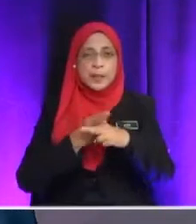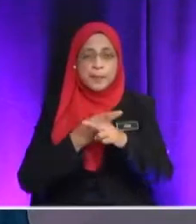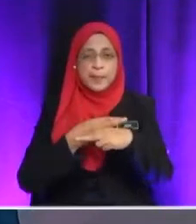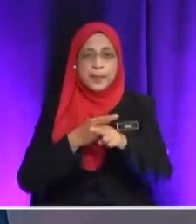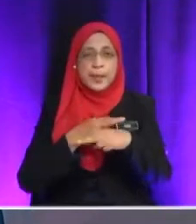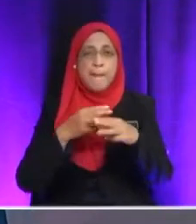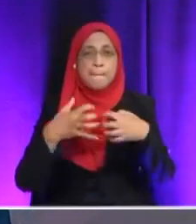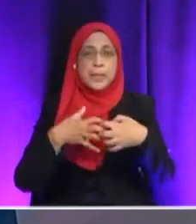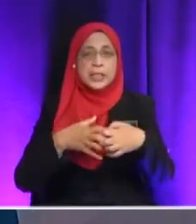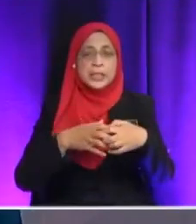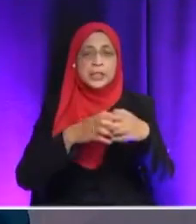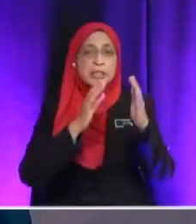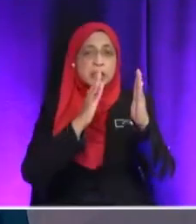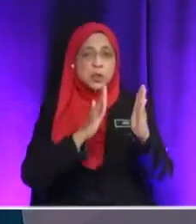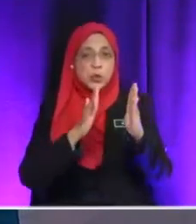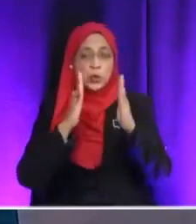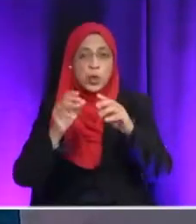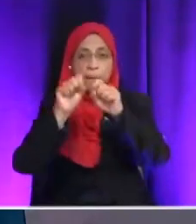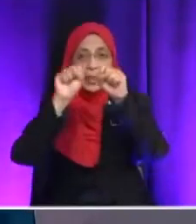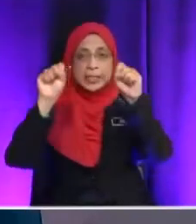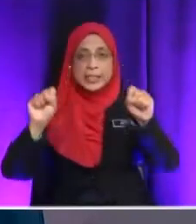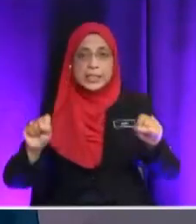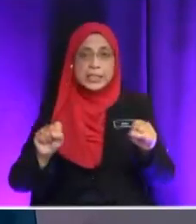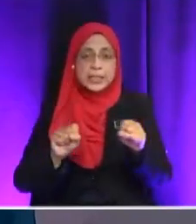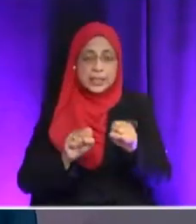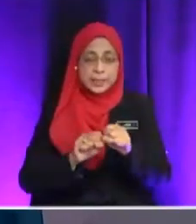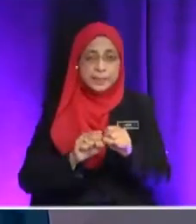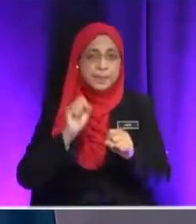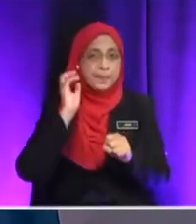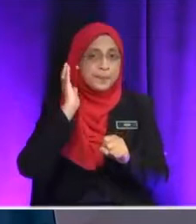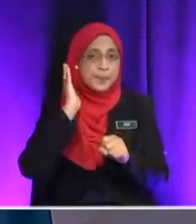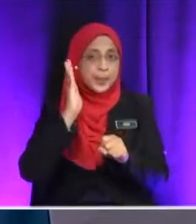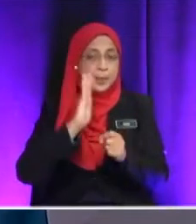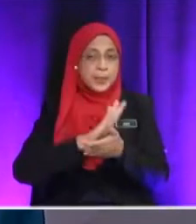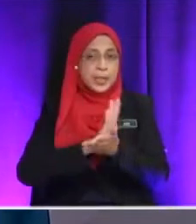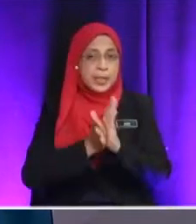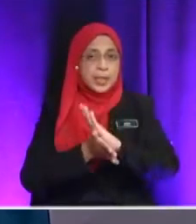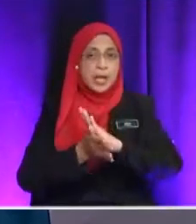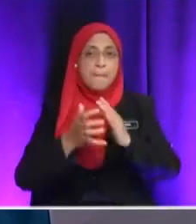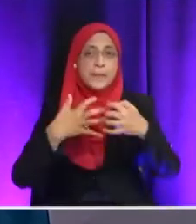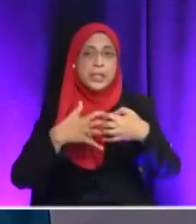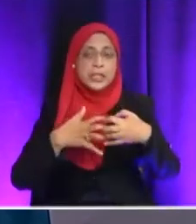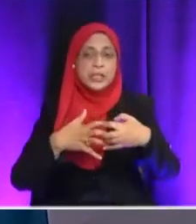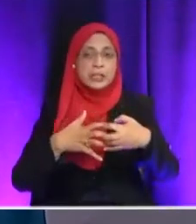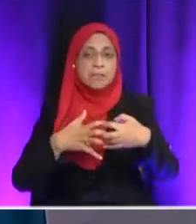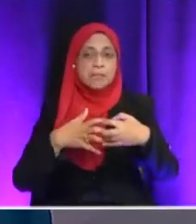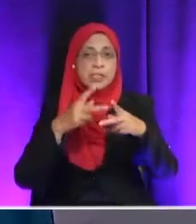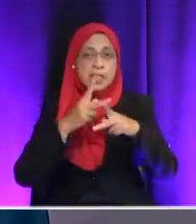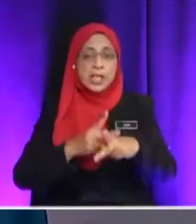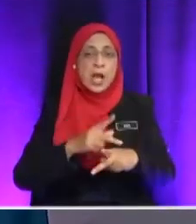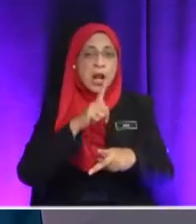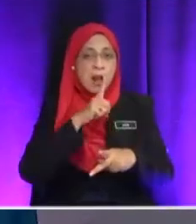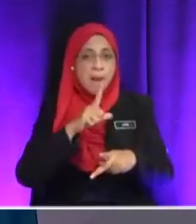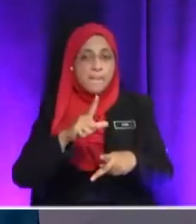rancangan cah Farhan tadi Mungkin Amai tajam jevons iapun tadi Mungkin Farhan dagunya